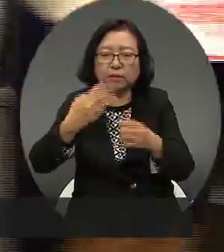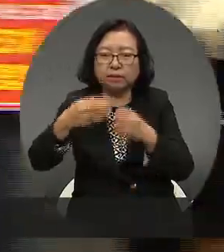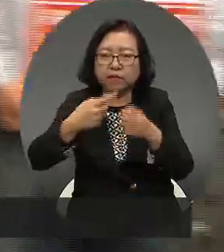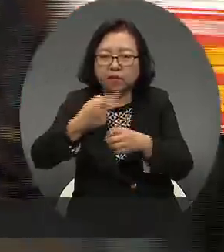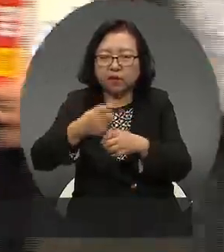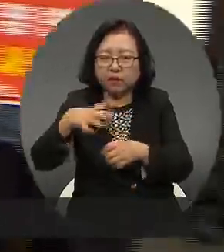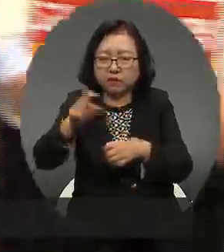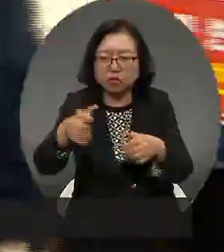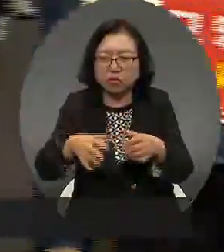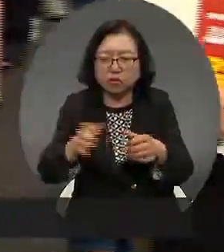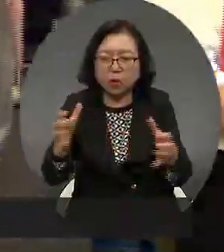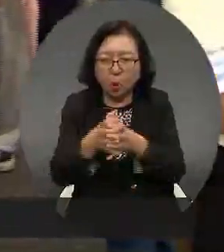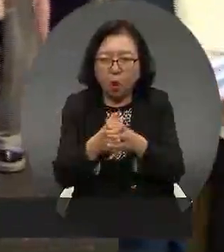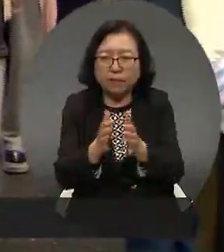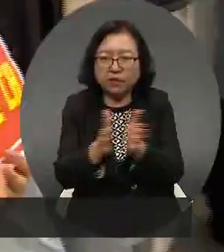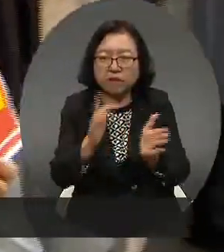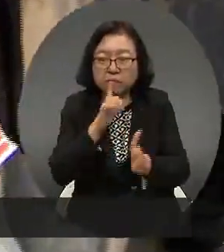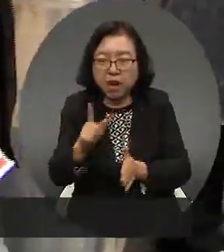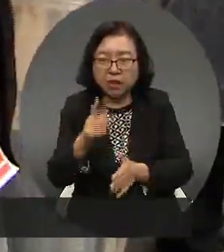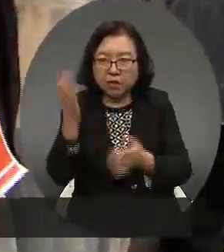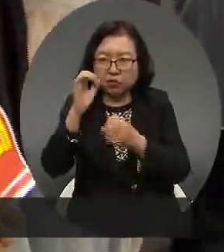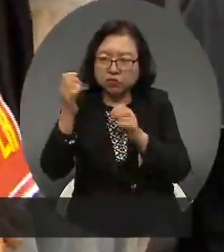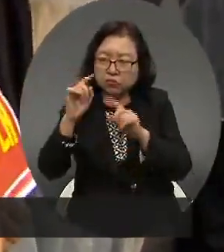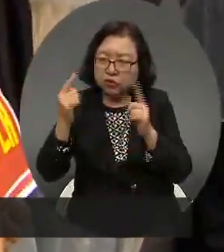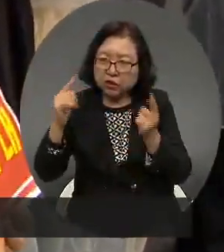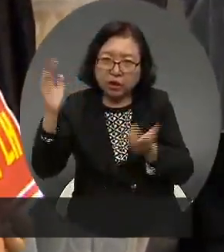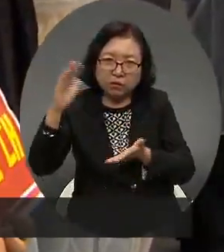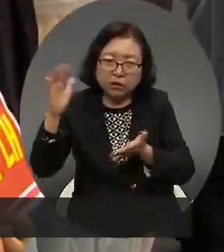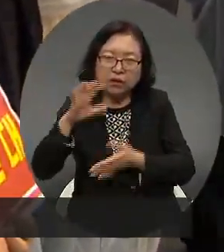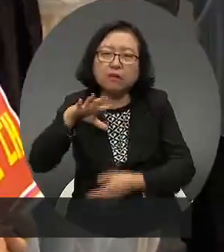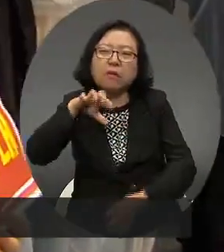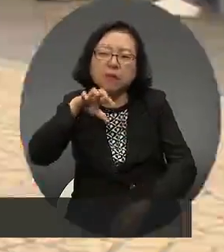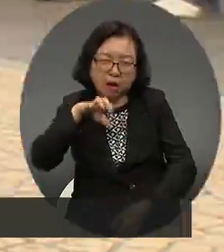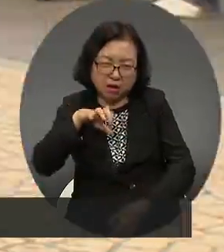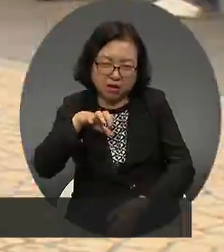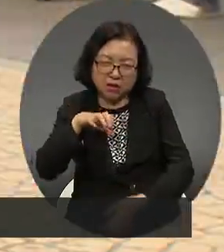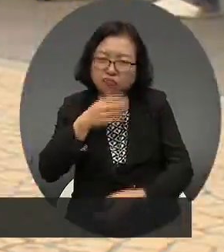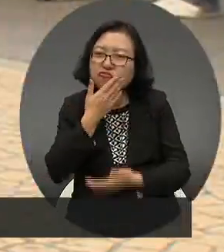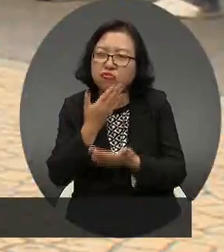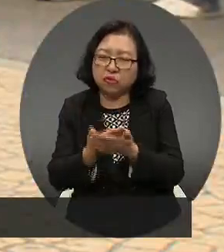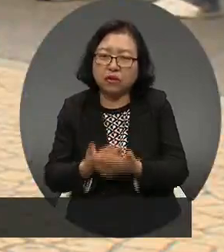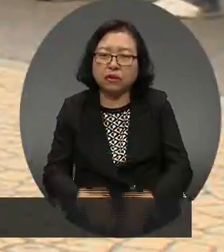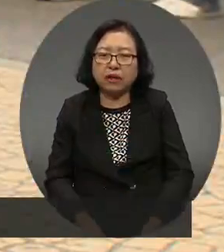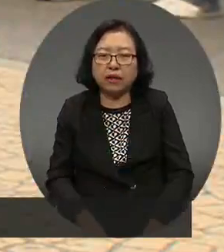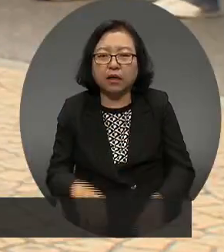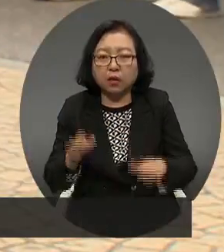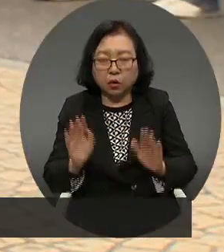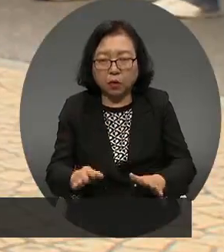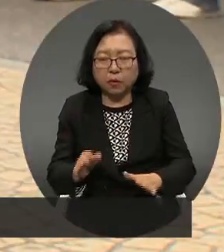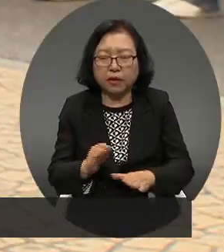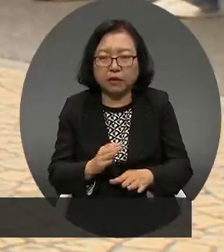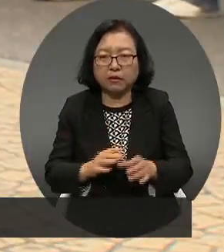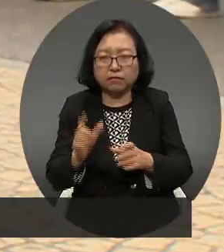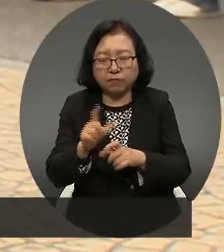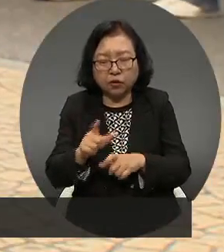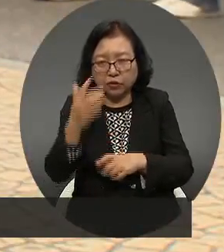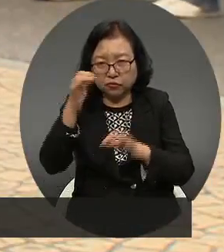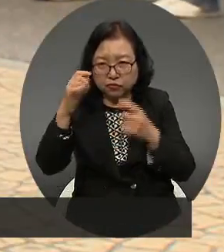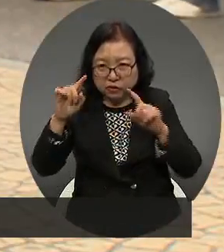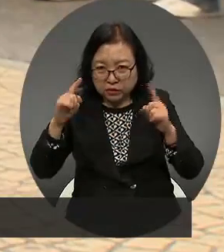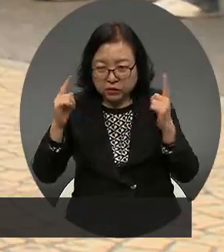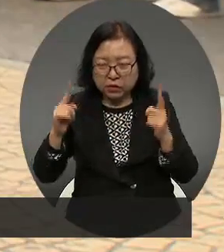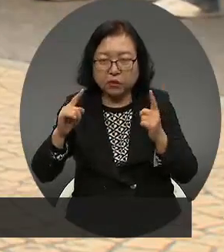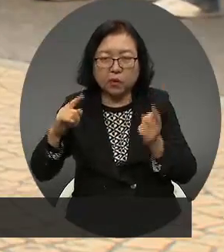출범하겠다는 계획인데 충북대 구성원 반발이 변수입니다. 8개월 만에 더 큰 규모로 돌아온 충북대